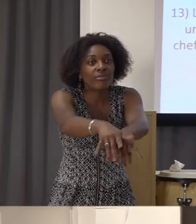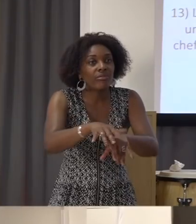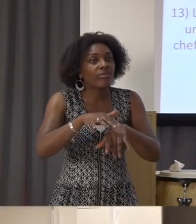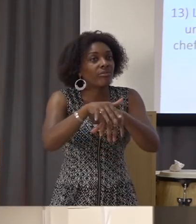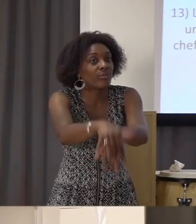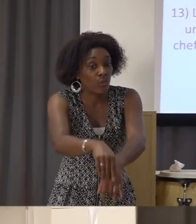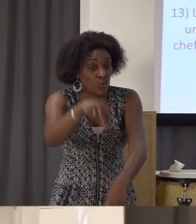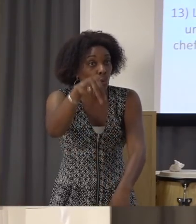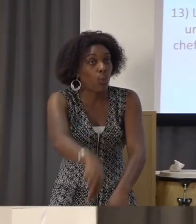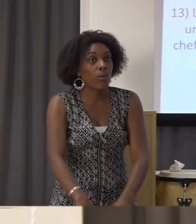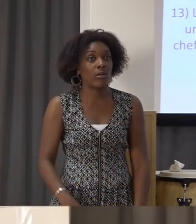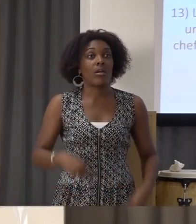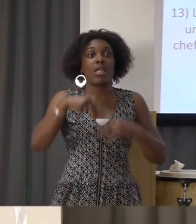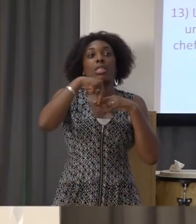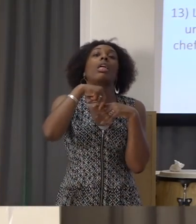Ils viennent